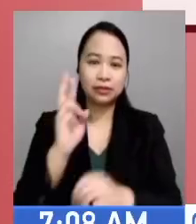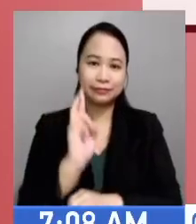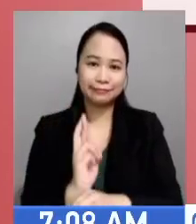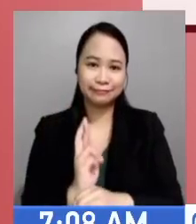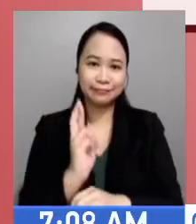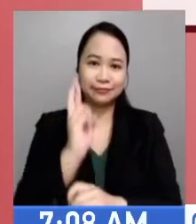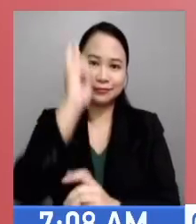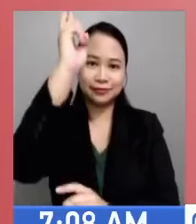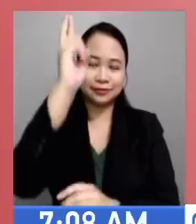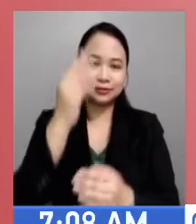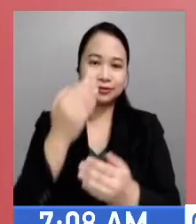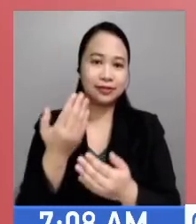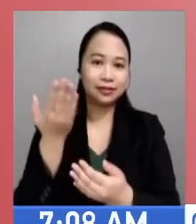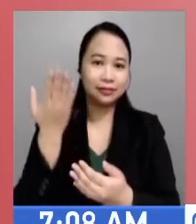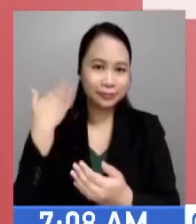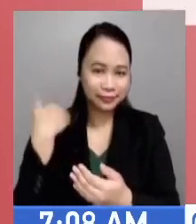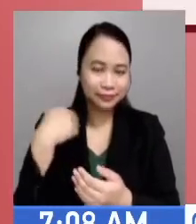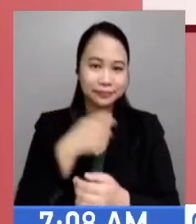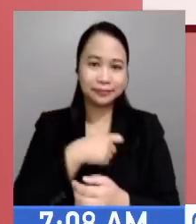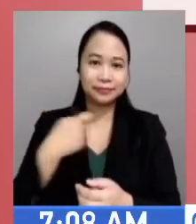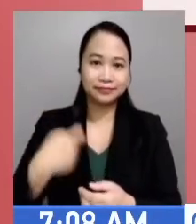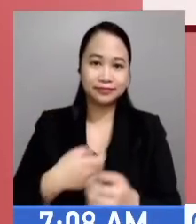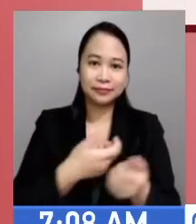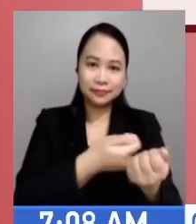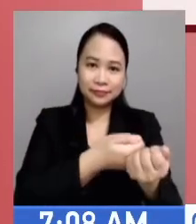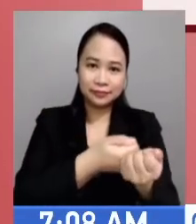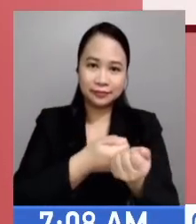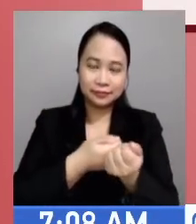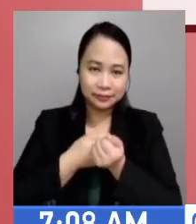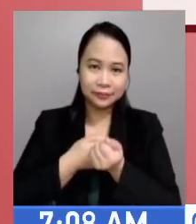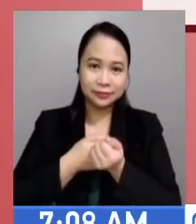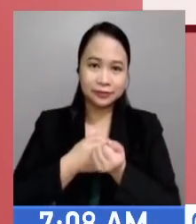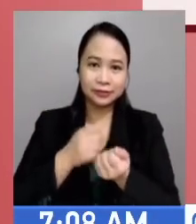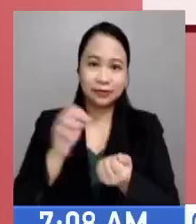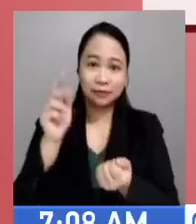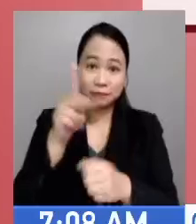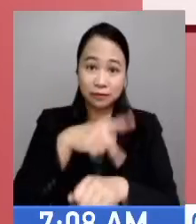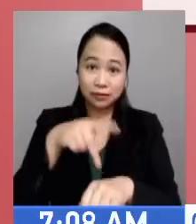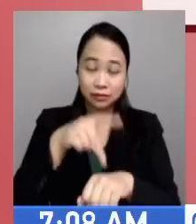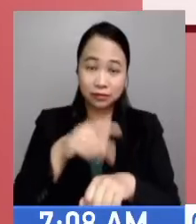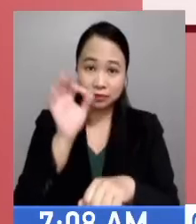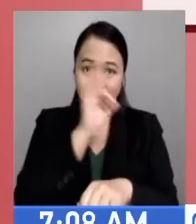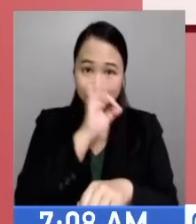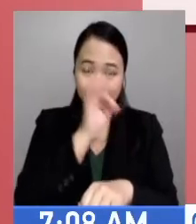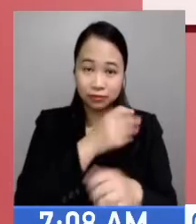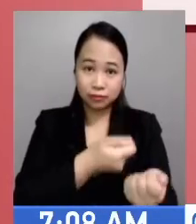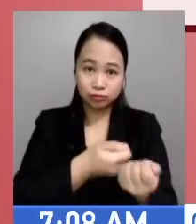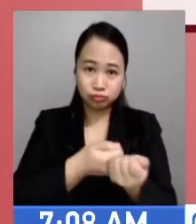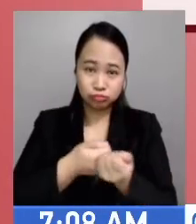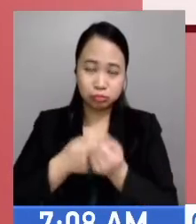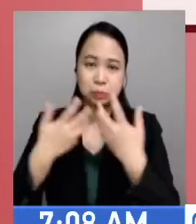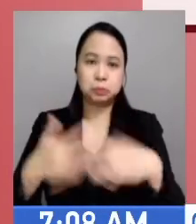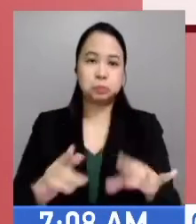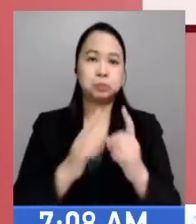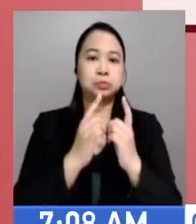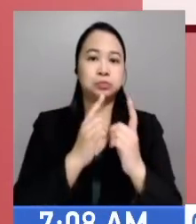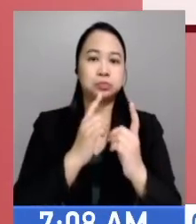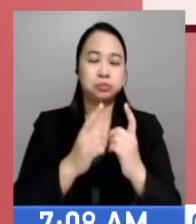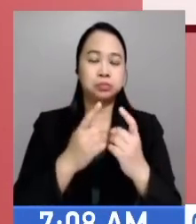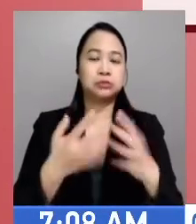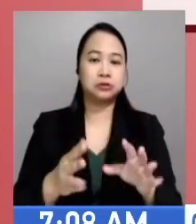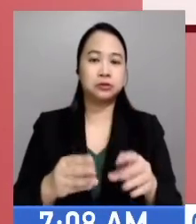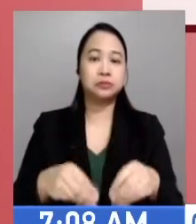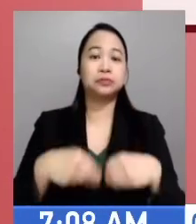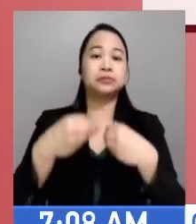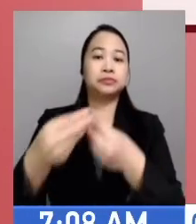kamakailan. Hinatak daw ito ng mga tauhan ng Philippine Navy. At matapos ang pag-uusap, ibinigay daw ng Philippine Navy ang debris